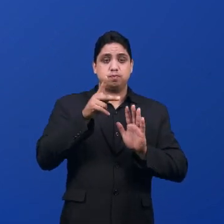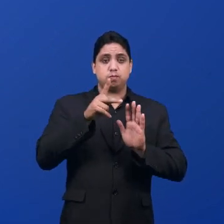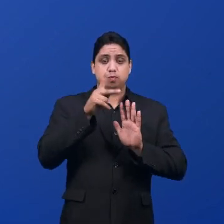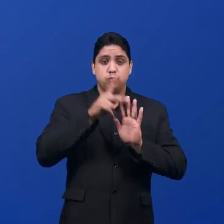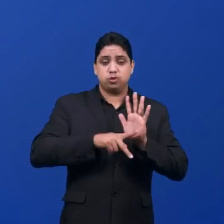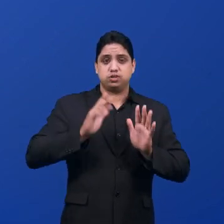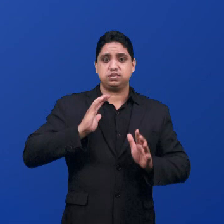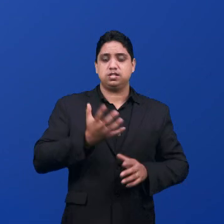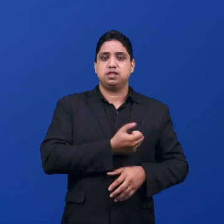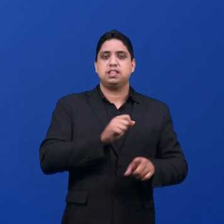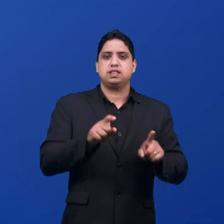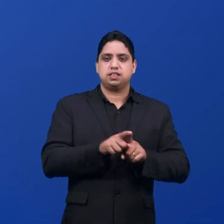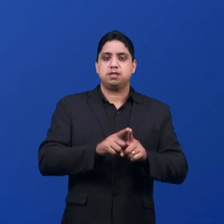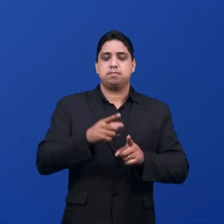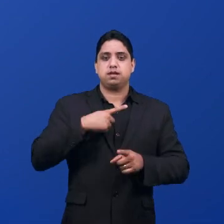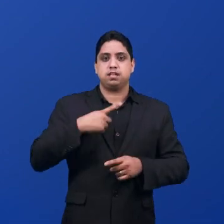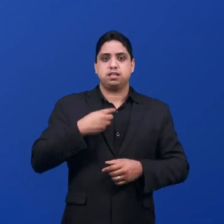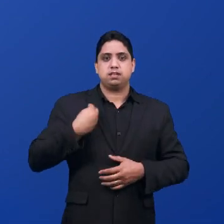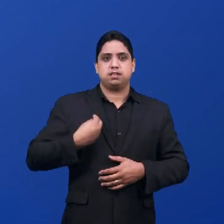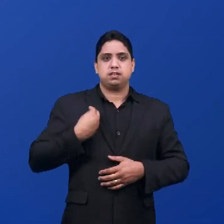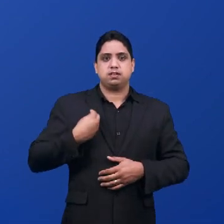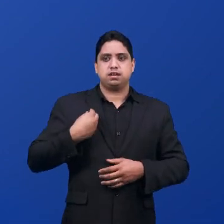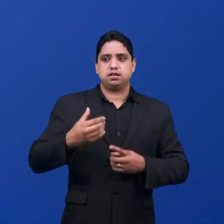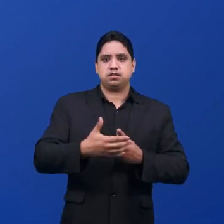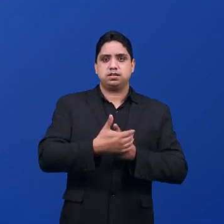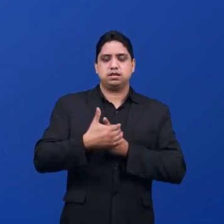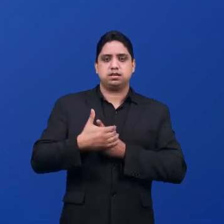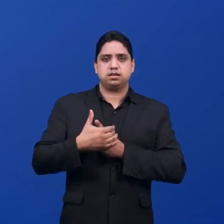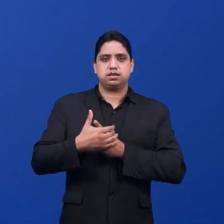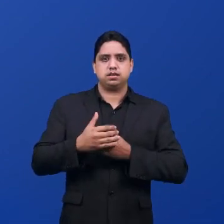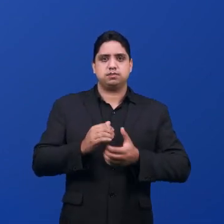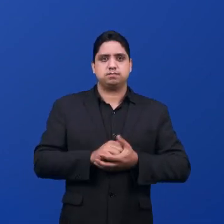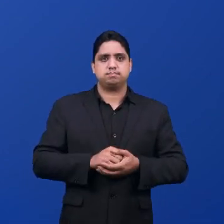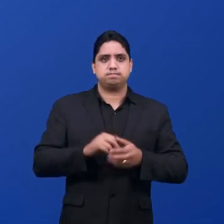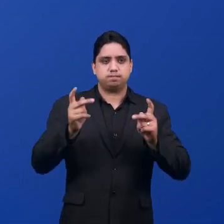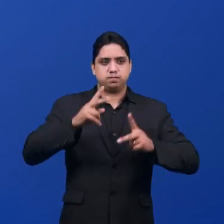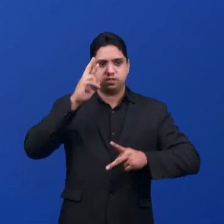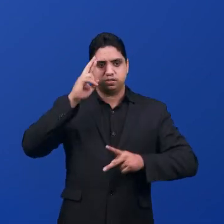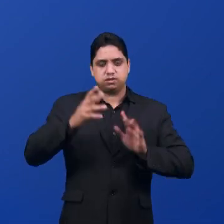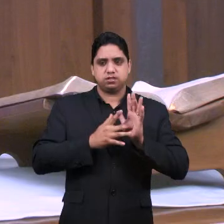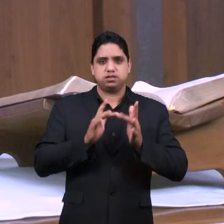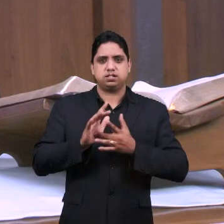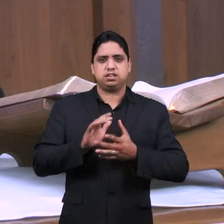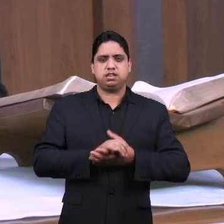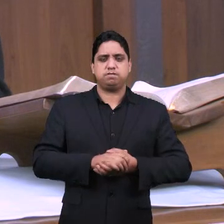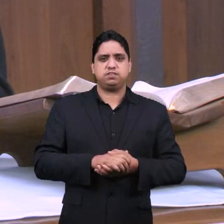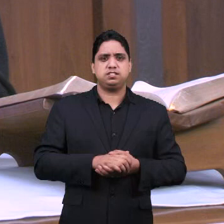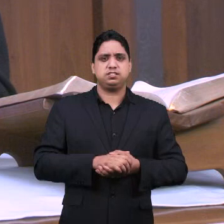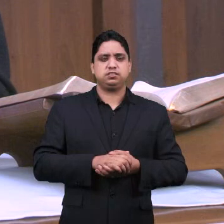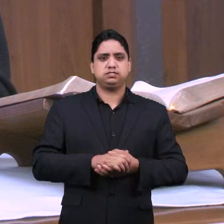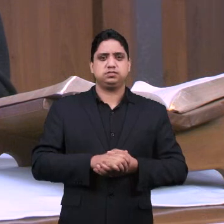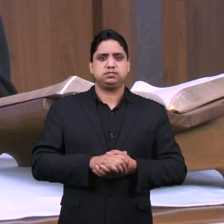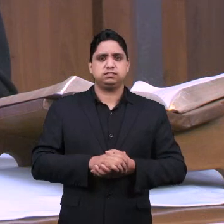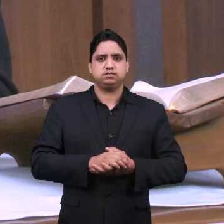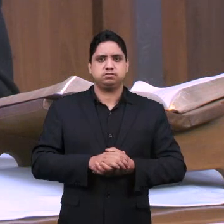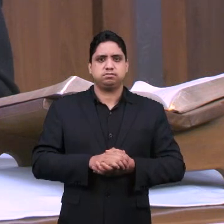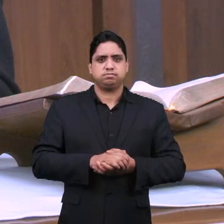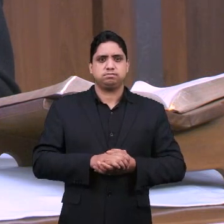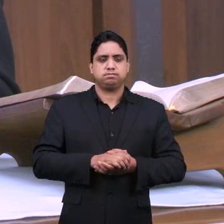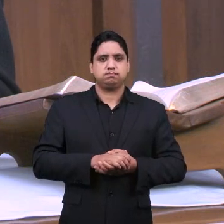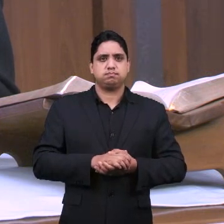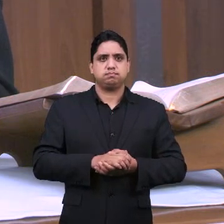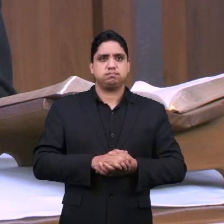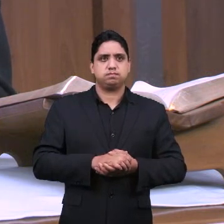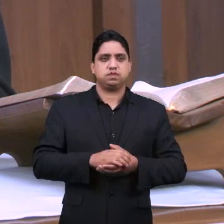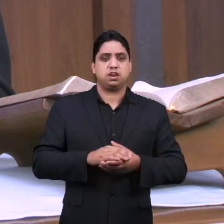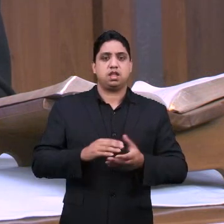se maintient aujourd'hui dans le projet, elle a aussi sa vie préservée. La paix du Seigneur, mes frères. Amen, mes frères.